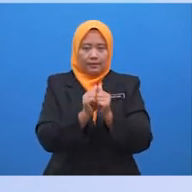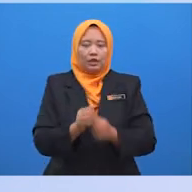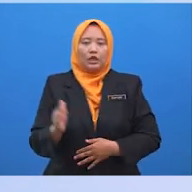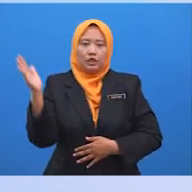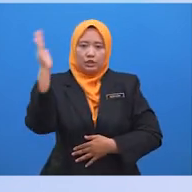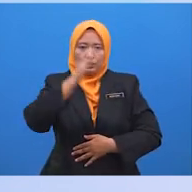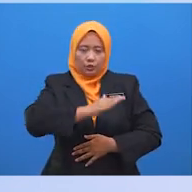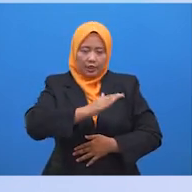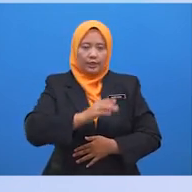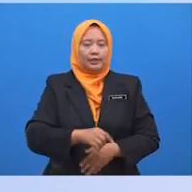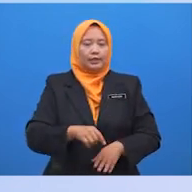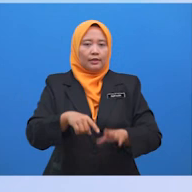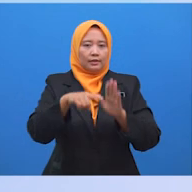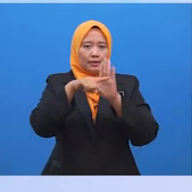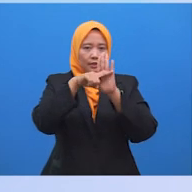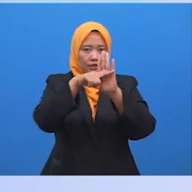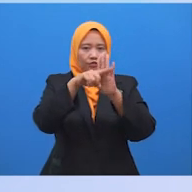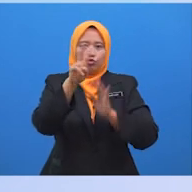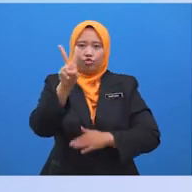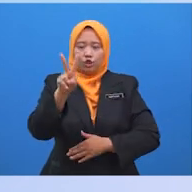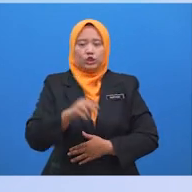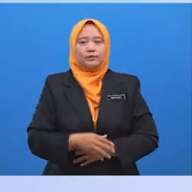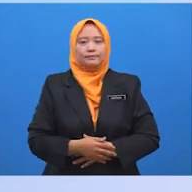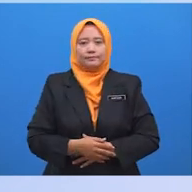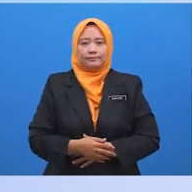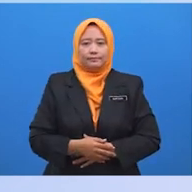2. Merujuk kepada Raja.